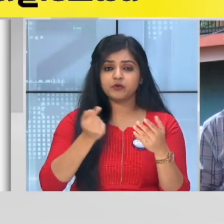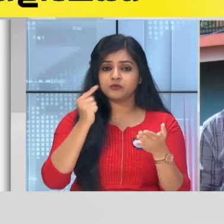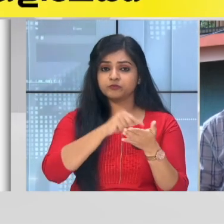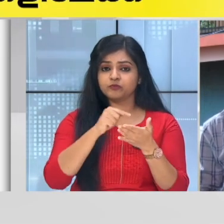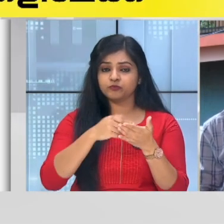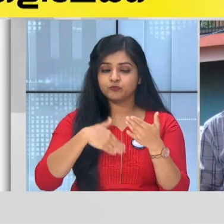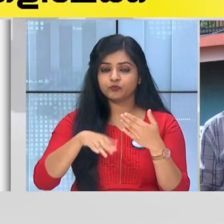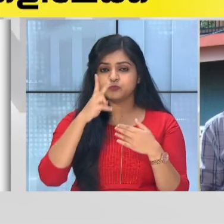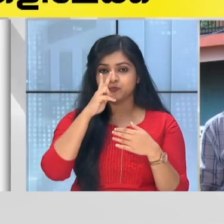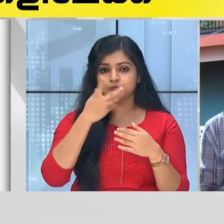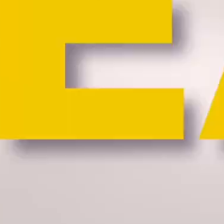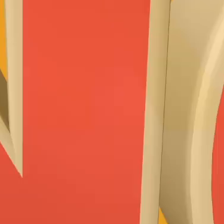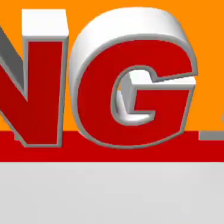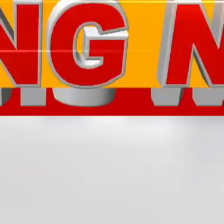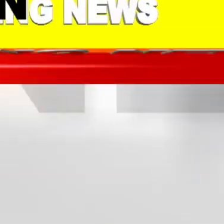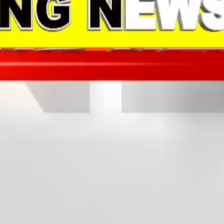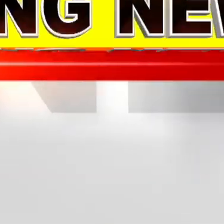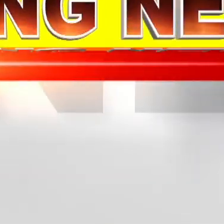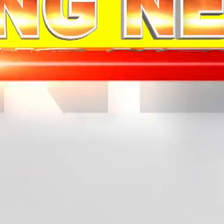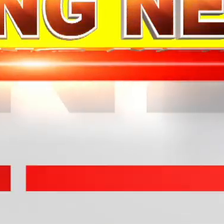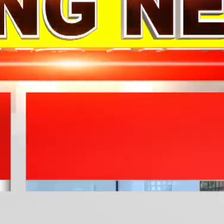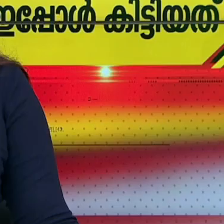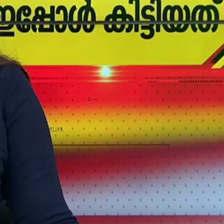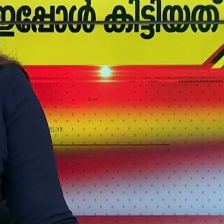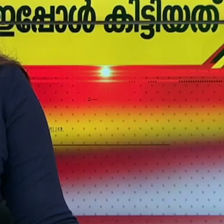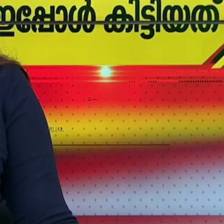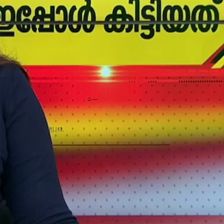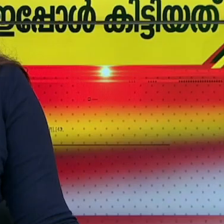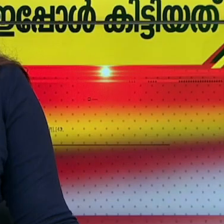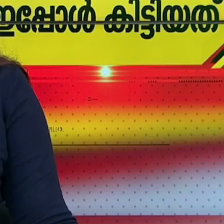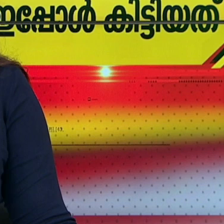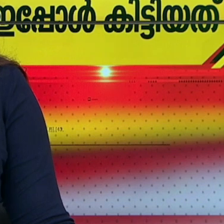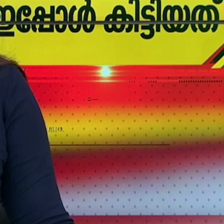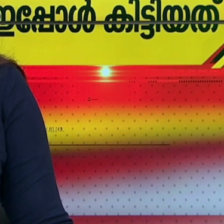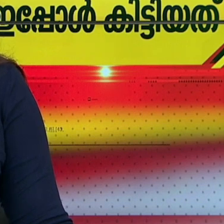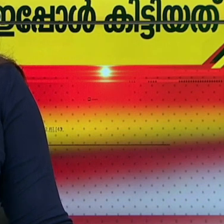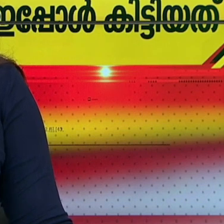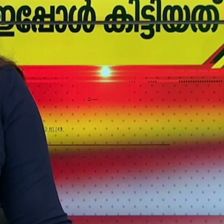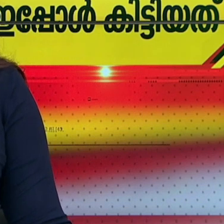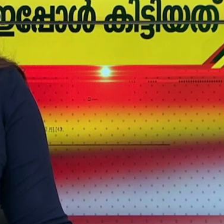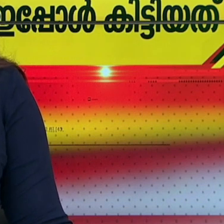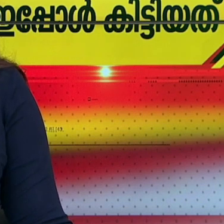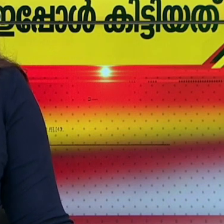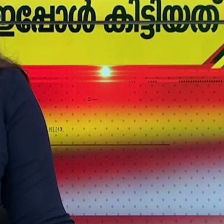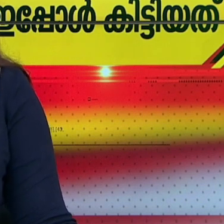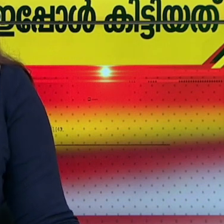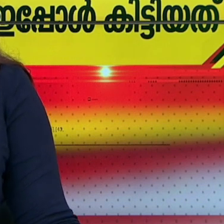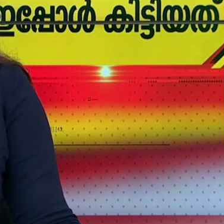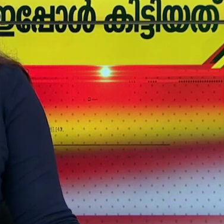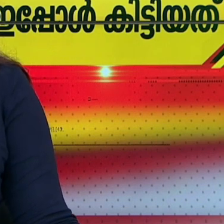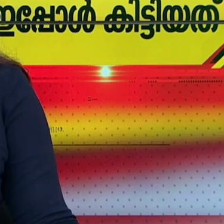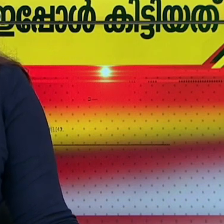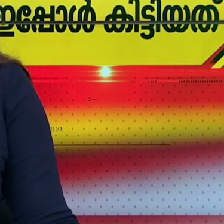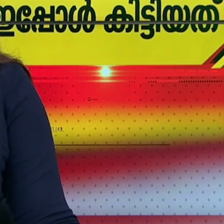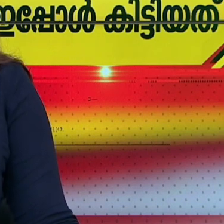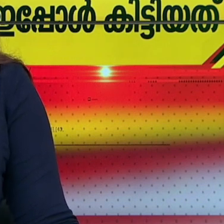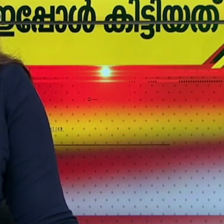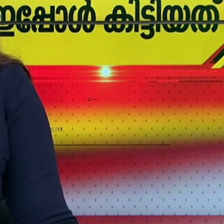പരിഗണിക്കുന്നത്. നിതിൻ, അതോടൊപ്പം തന്നെ ഈ റായ്ബറേലിയിൽ ഇത്തരത്തിൽ ഈ പ്രഖ്യാപനം വൈകാനിടയായ സാഹചര്യം